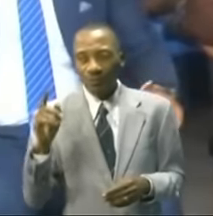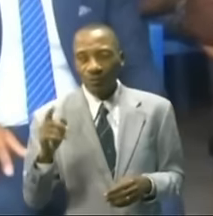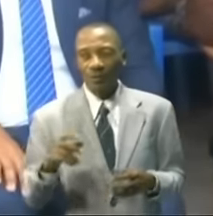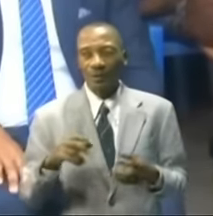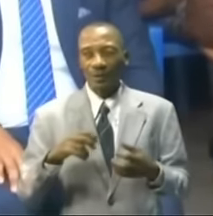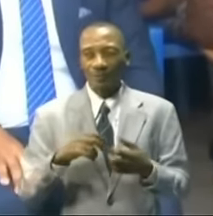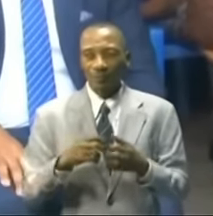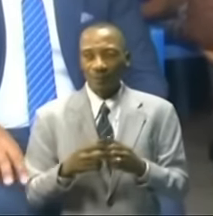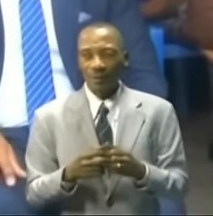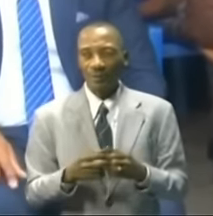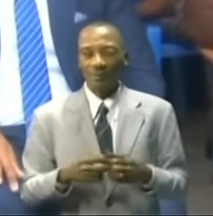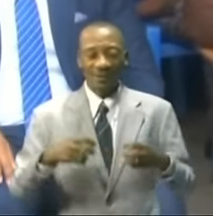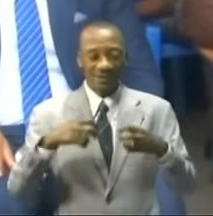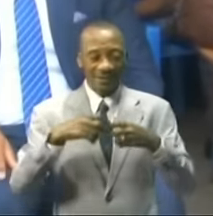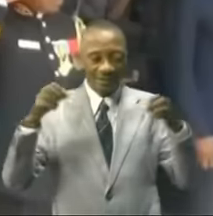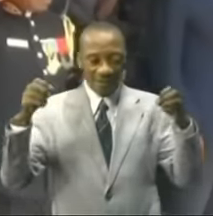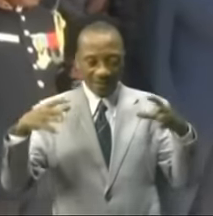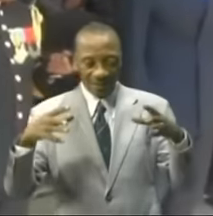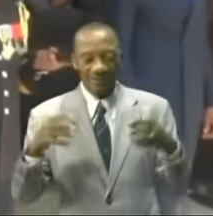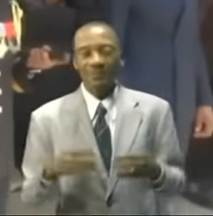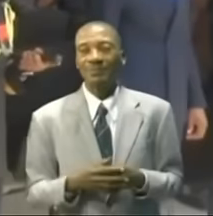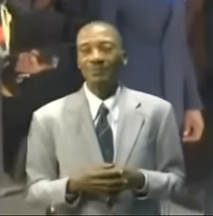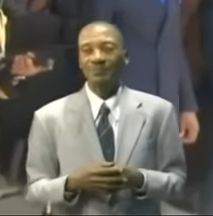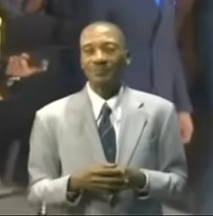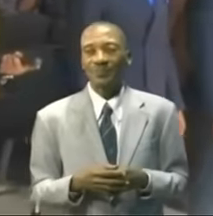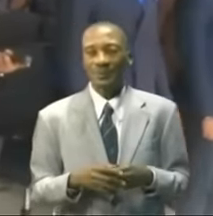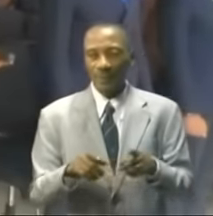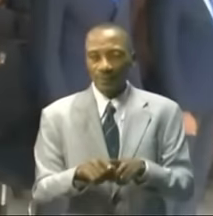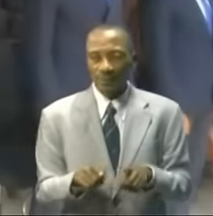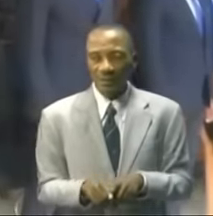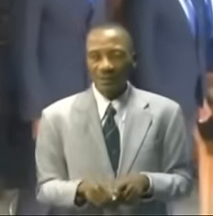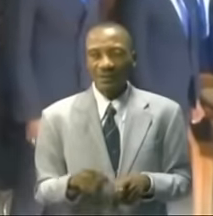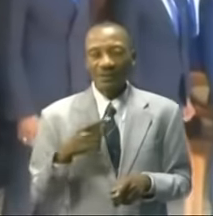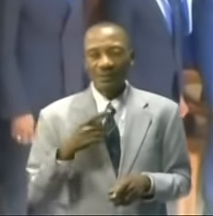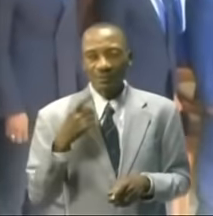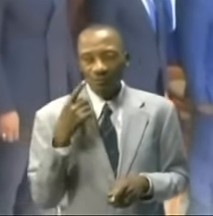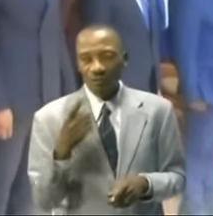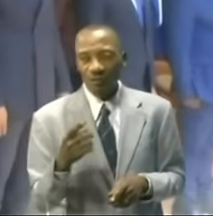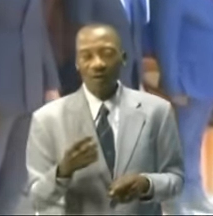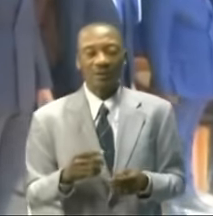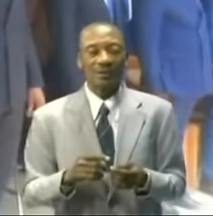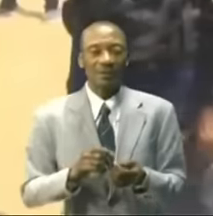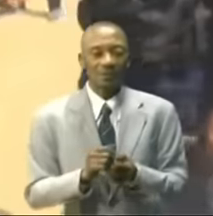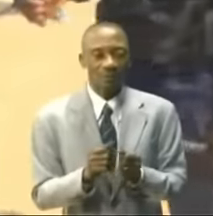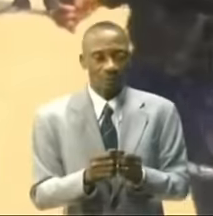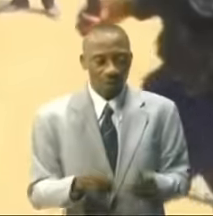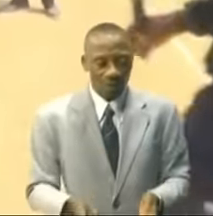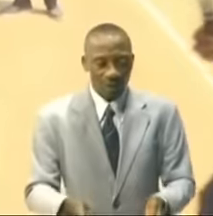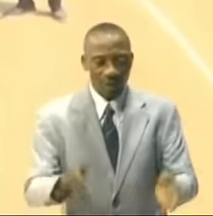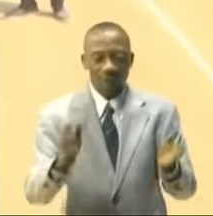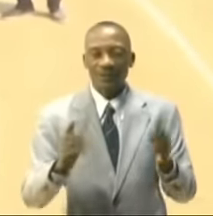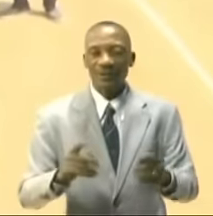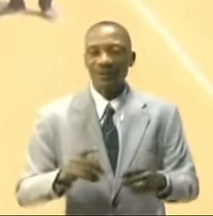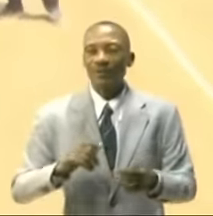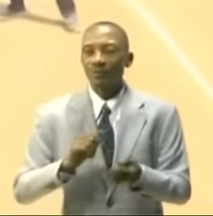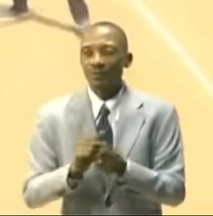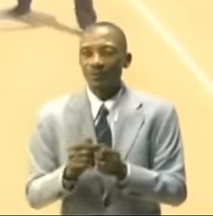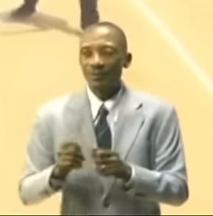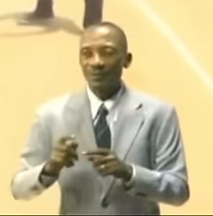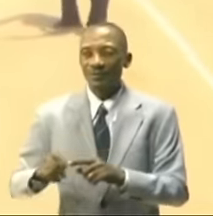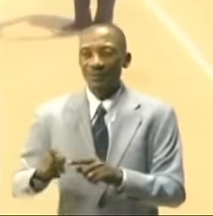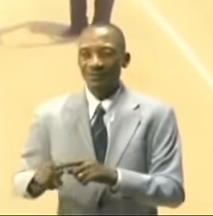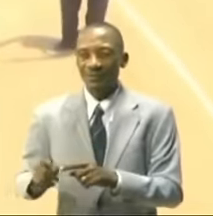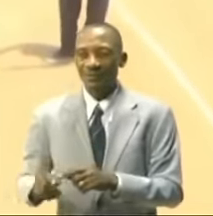de la province. Tout a commencé par l'exécution du chant patriotique suivi de la remise de l'intendant au gouverneur de province par le